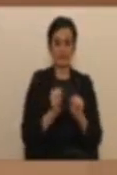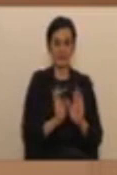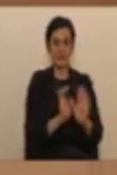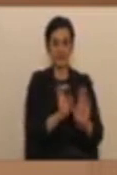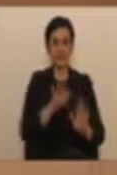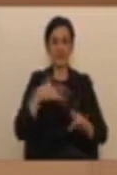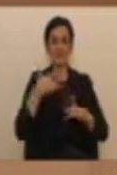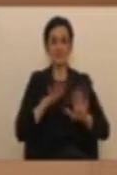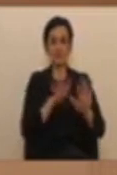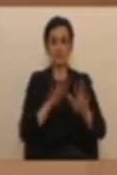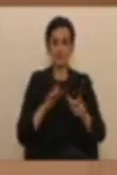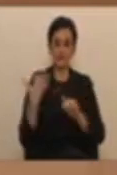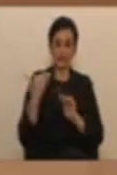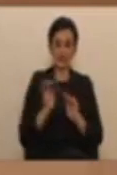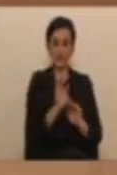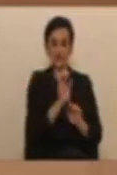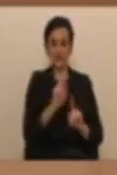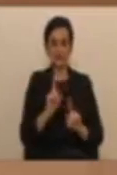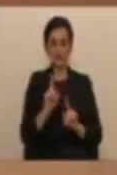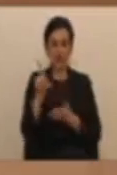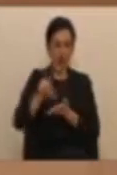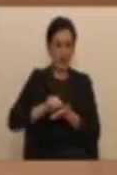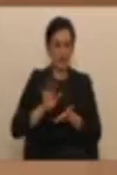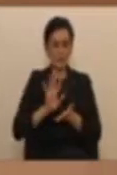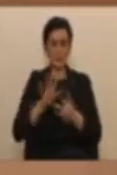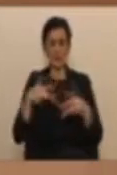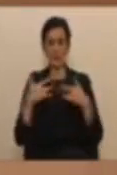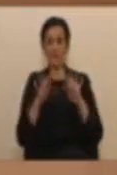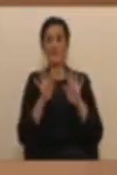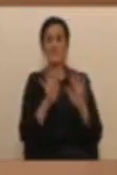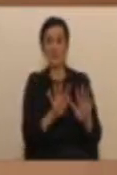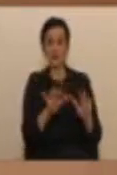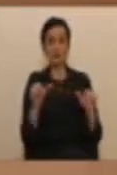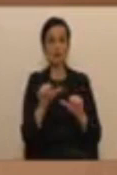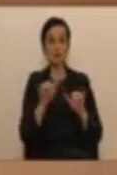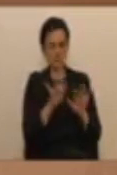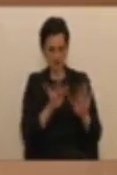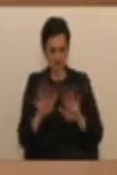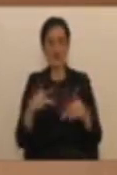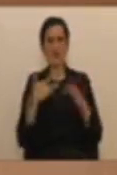სიძულვილისკენ. გვეზიზღებოდეს ცუდი საქმეები, მაგრამ არა ერთმანეთი.